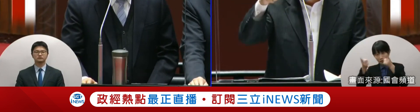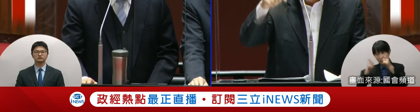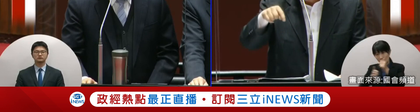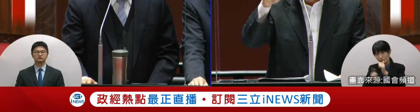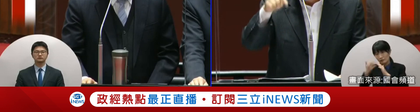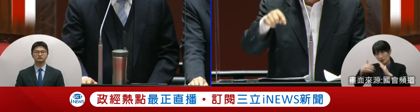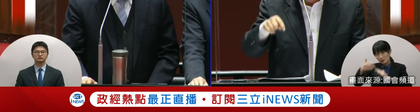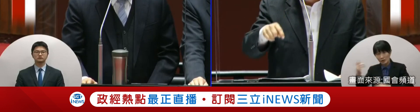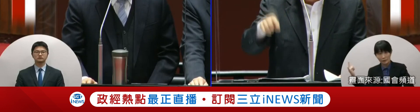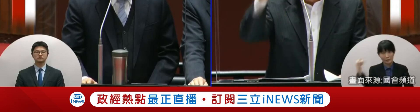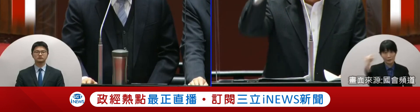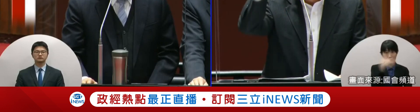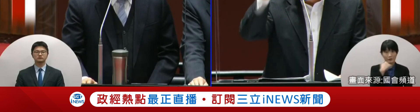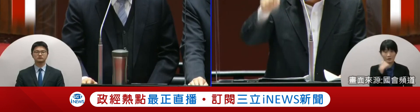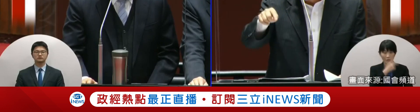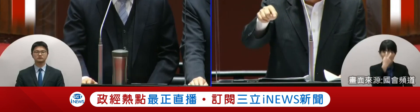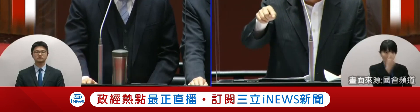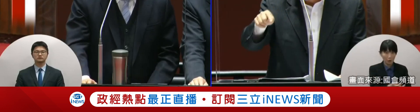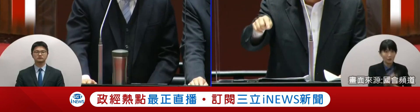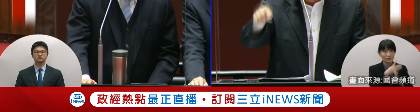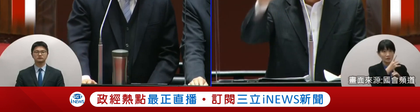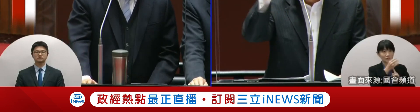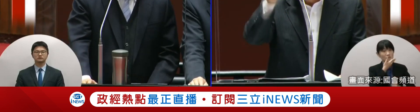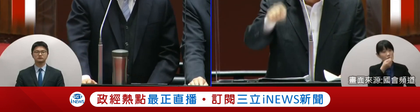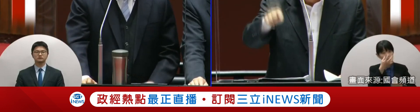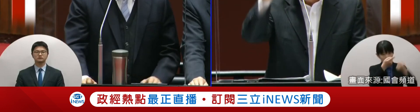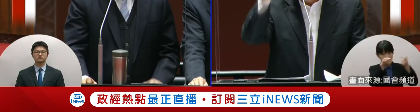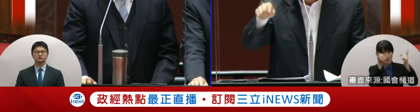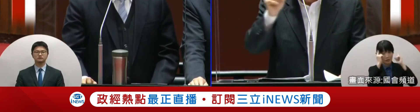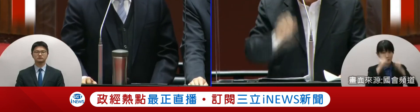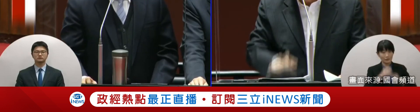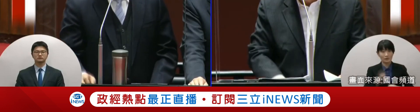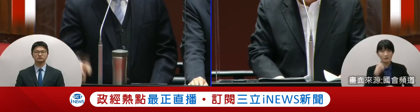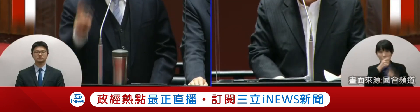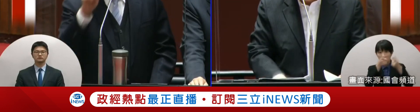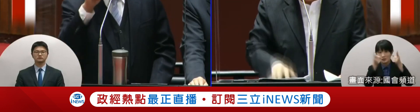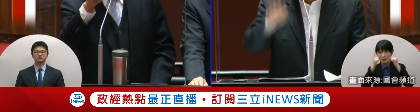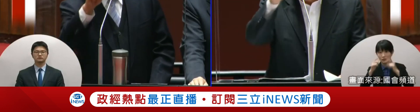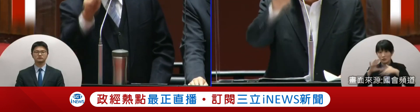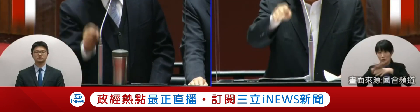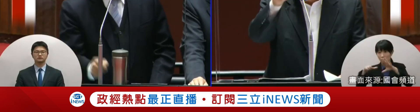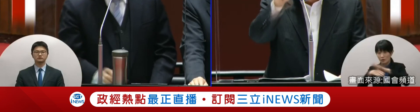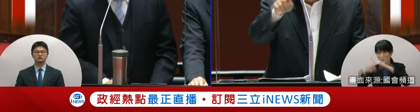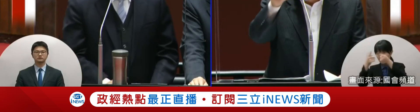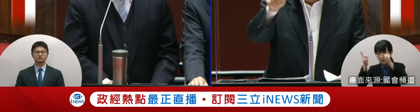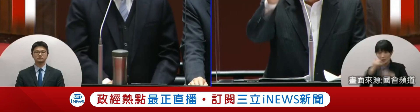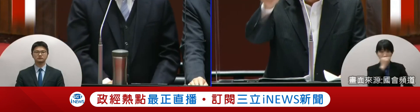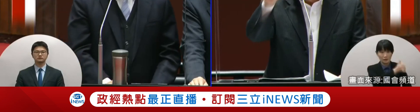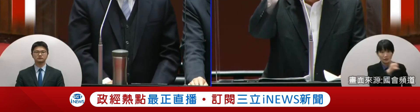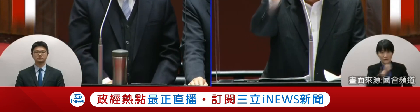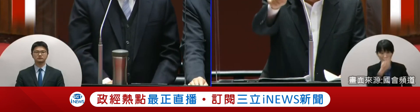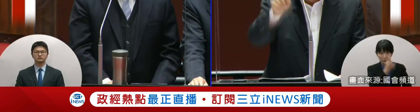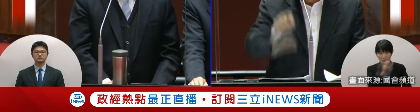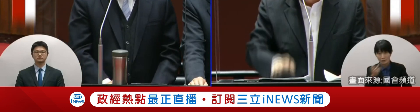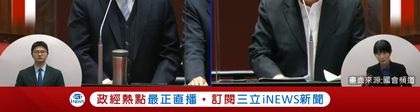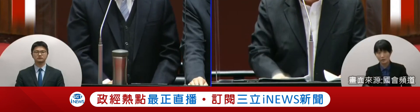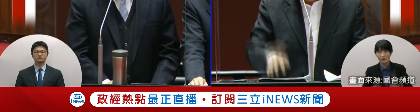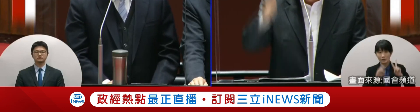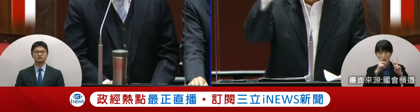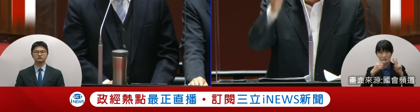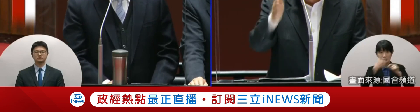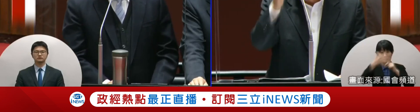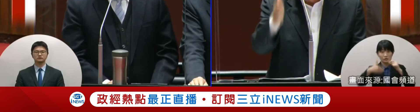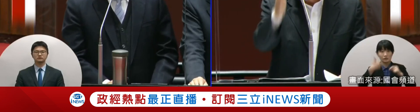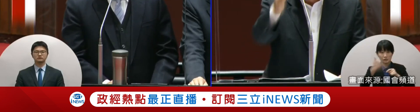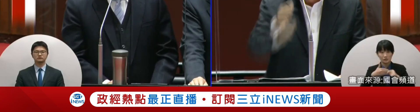来台湾参访，到新竹清华大学，到台湾大学，到文化大学。然后2019年他们来的时候，